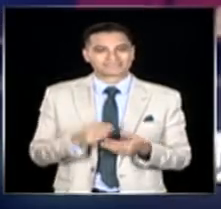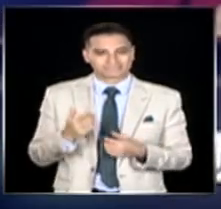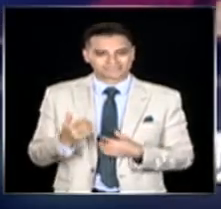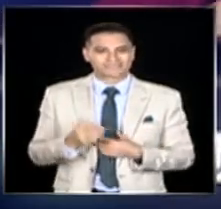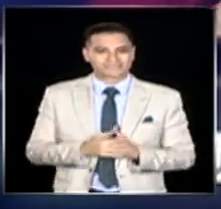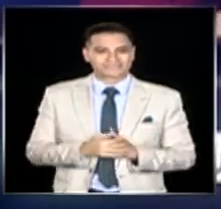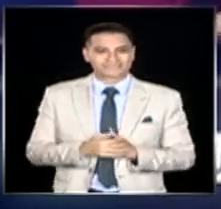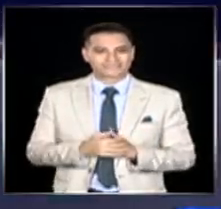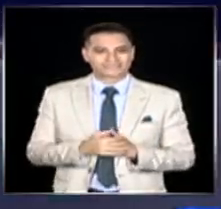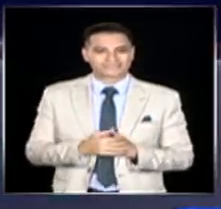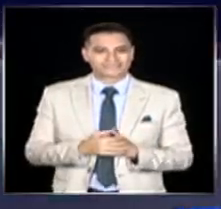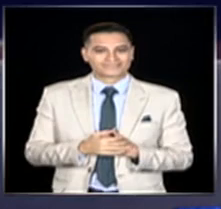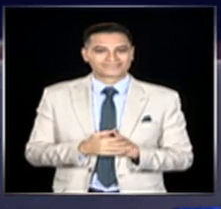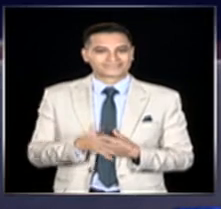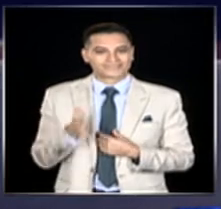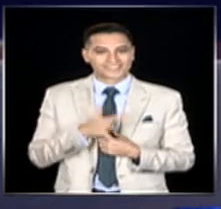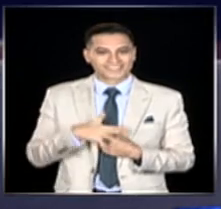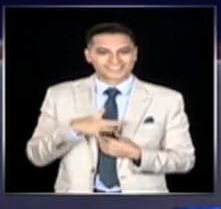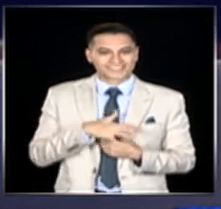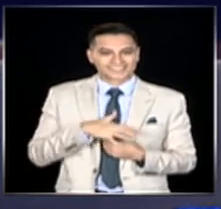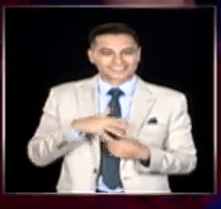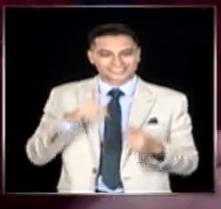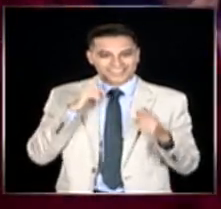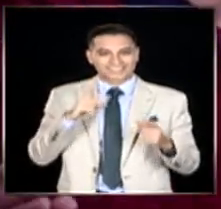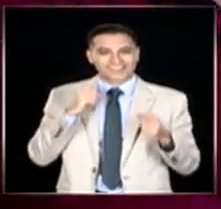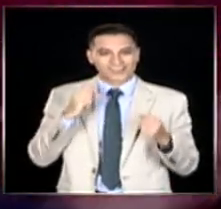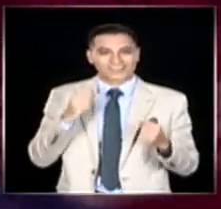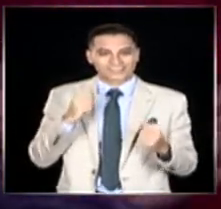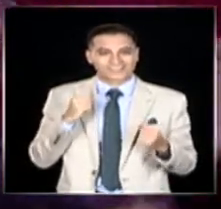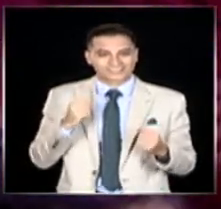مش عارف هم عاملين دوشة جامدة أوي.